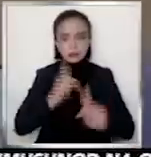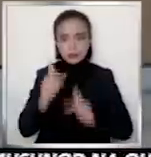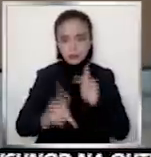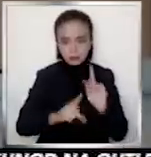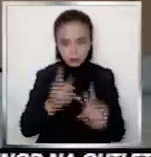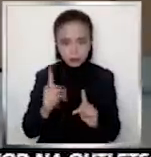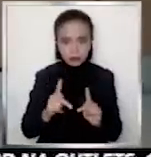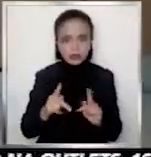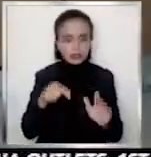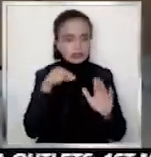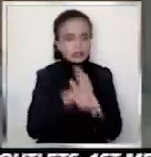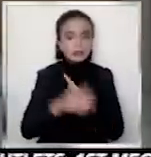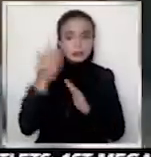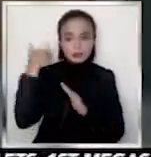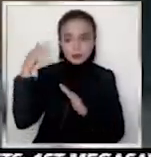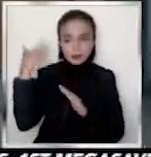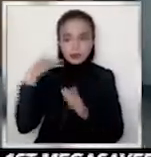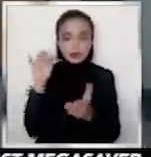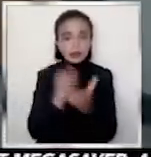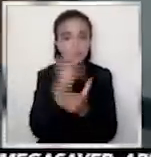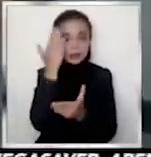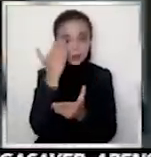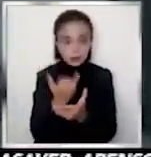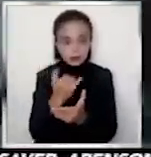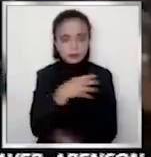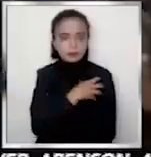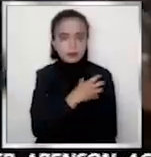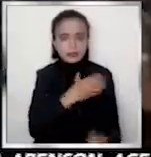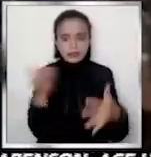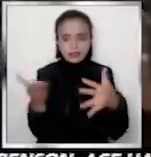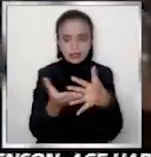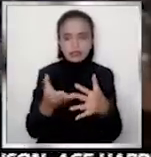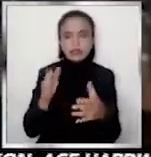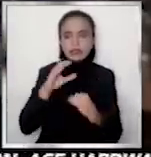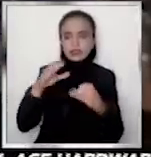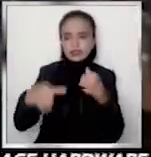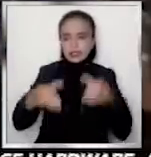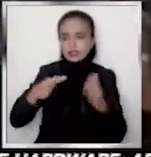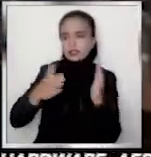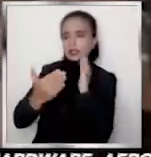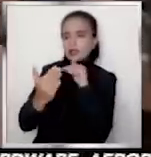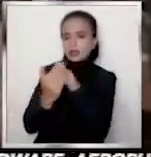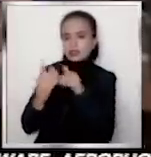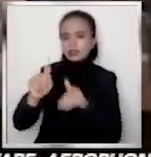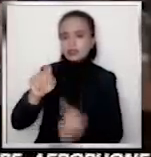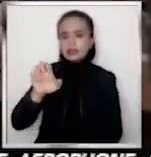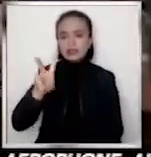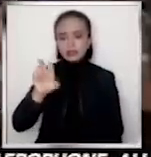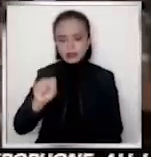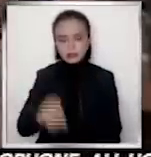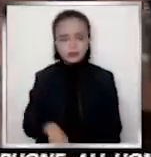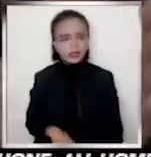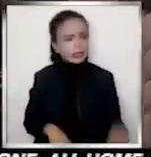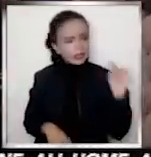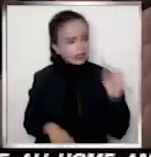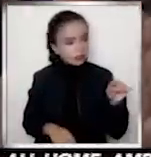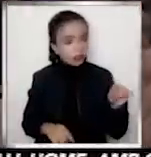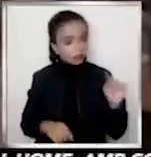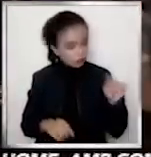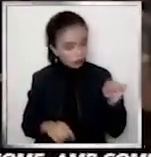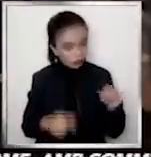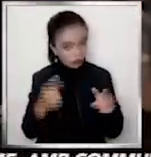noon. Dahil dyan, kaya kinasuhan ng PNP si Teves. Inimbestigahan na daw ito. Itong 2019, ha? I'm talking about